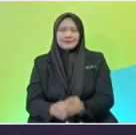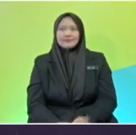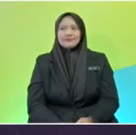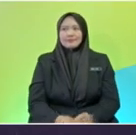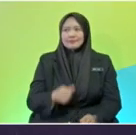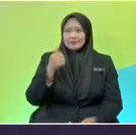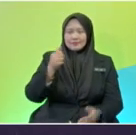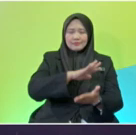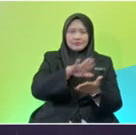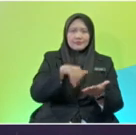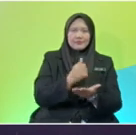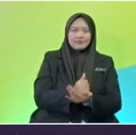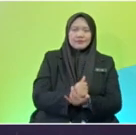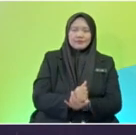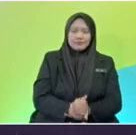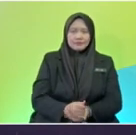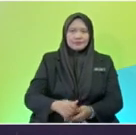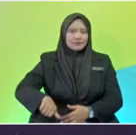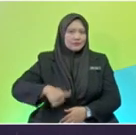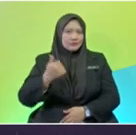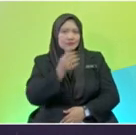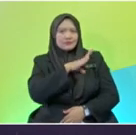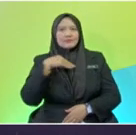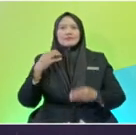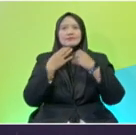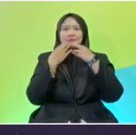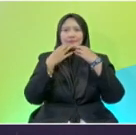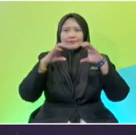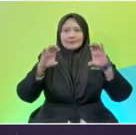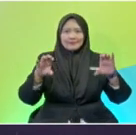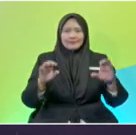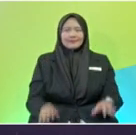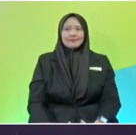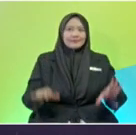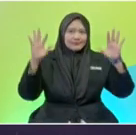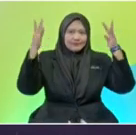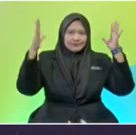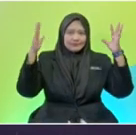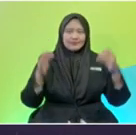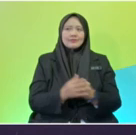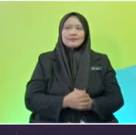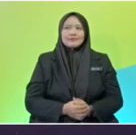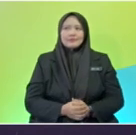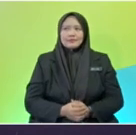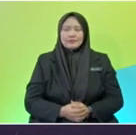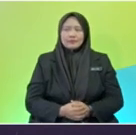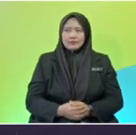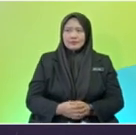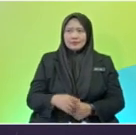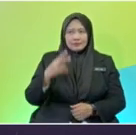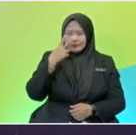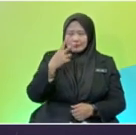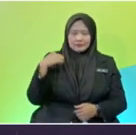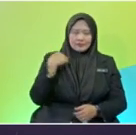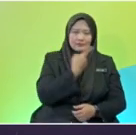hebat dan Saya melakukannya telepon Hebat ya gue Nampaknya kita sudah